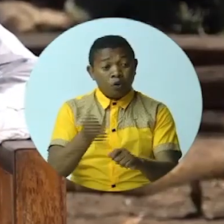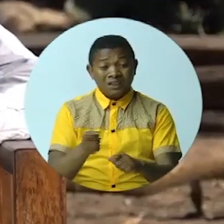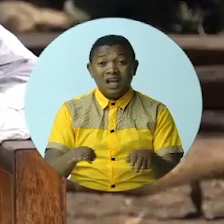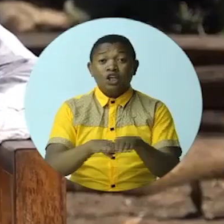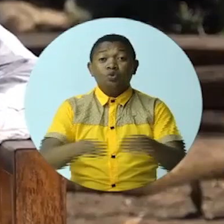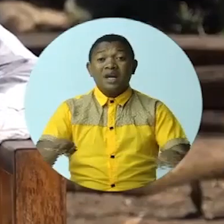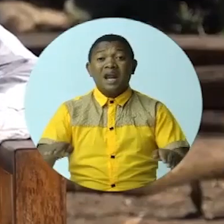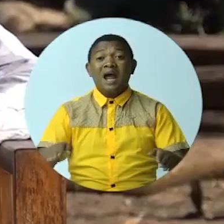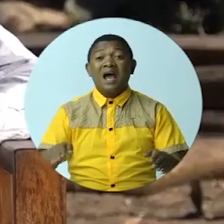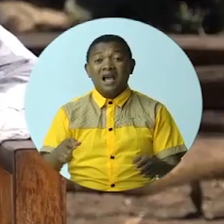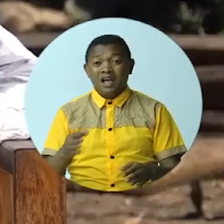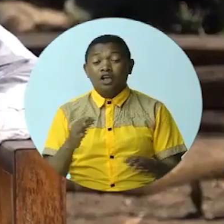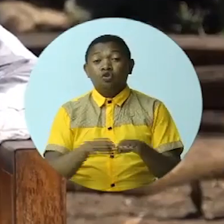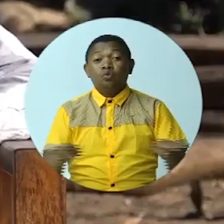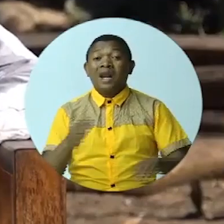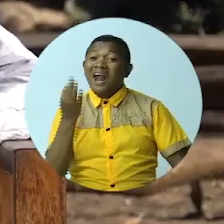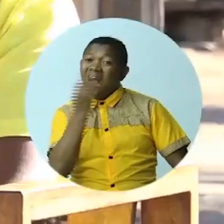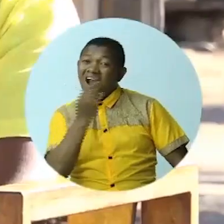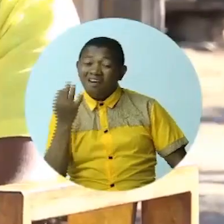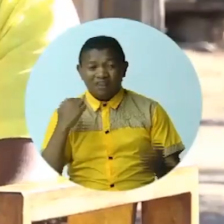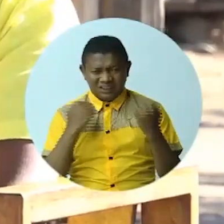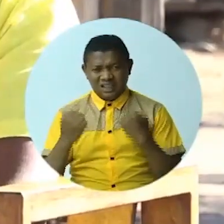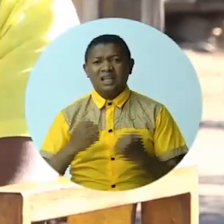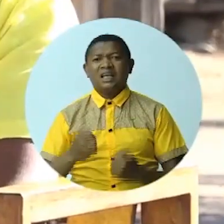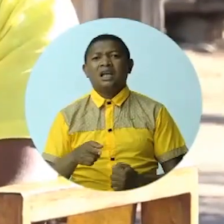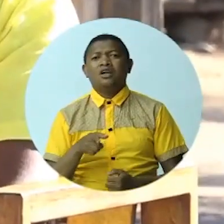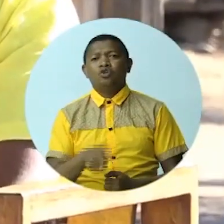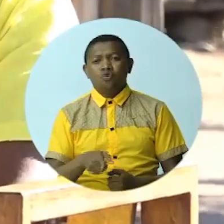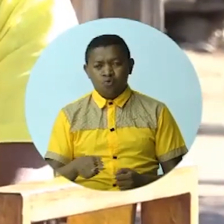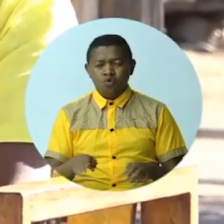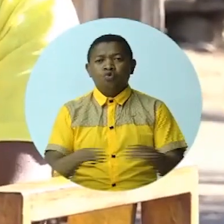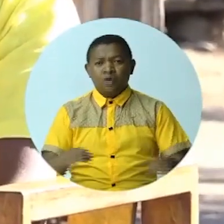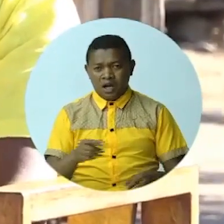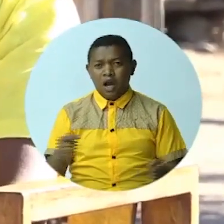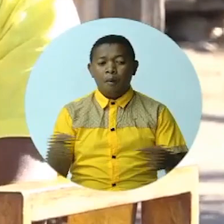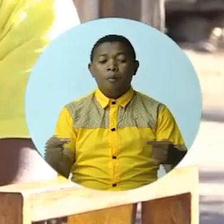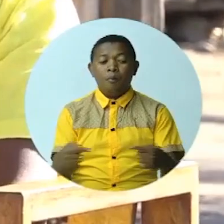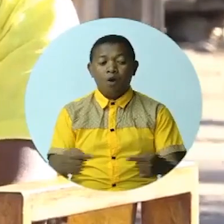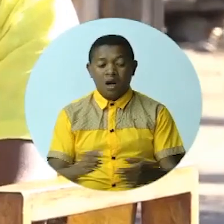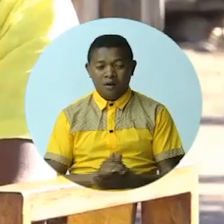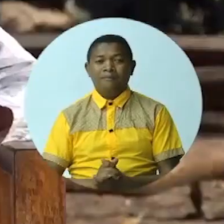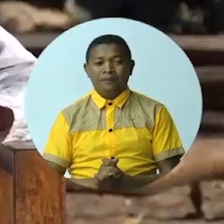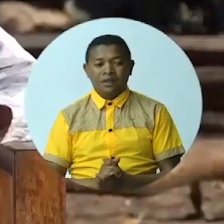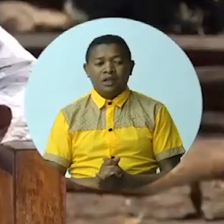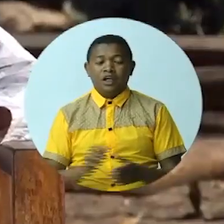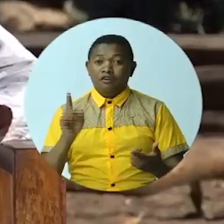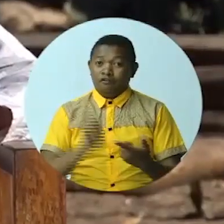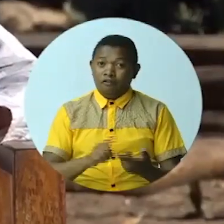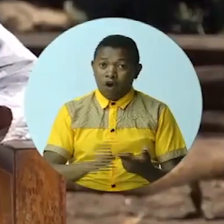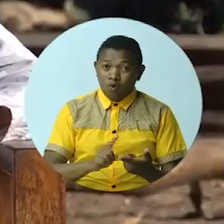kianja manara-penitra na le terrain synthétique ny maromarina kokoa, ny anaovantsika ny université